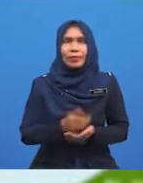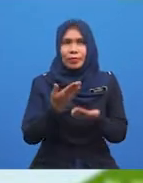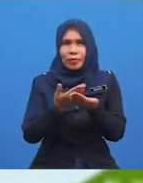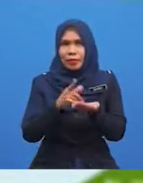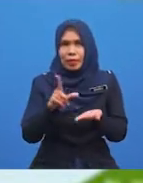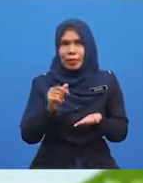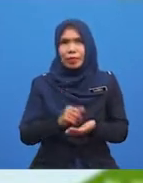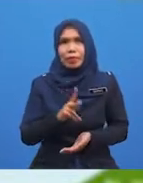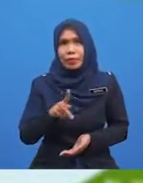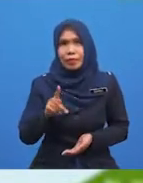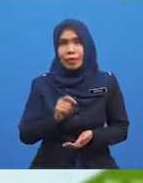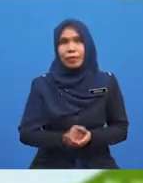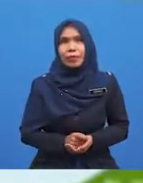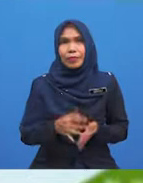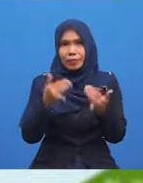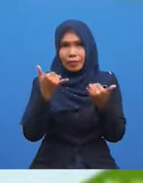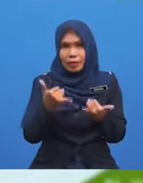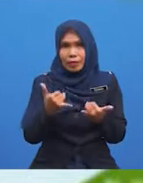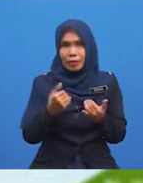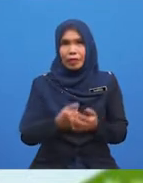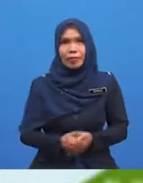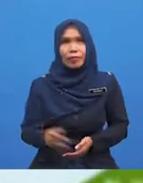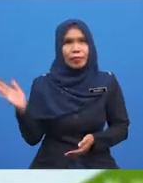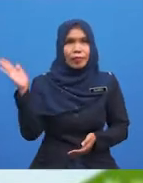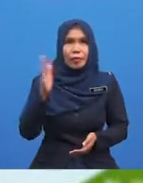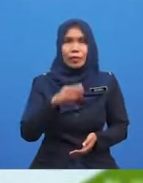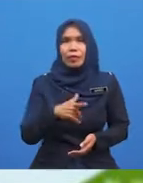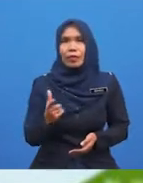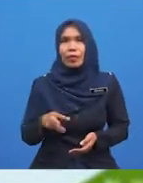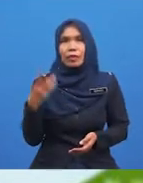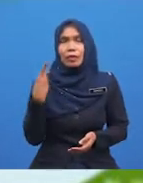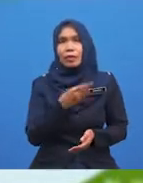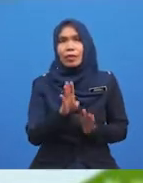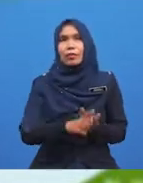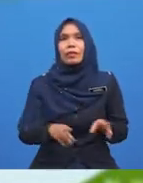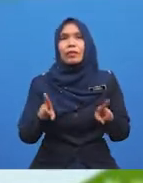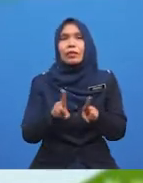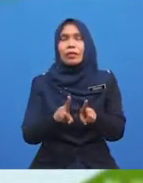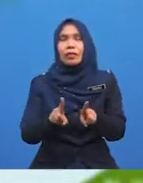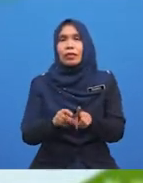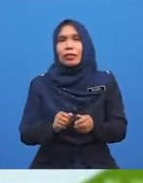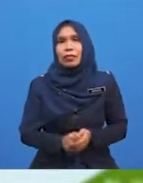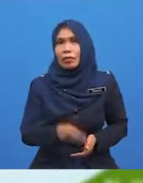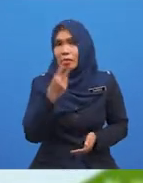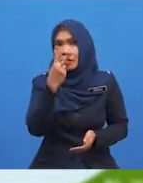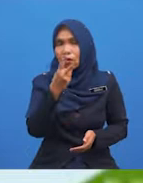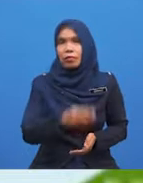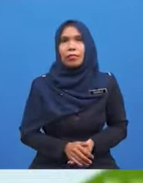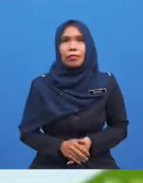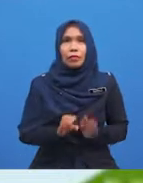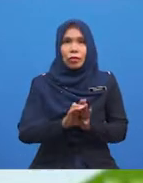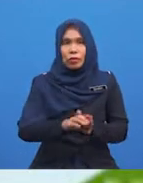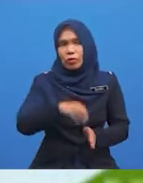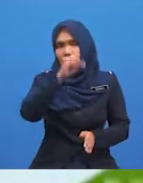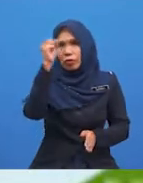Baiklah, pelajar. Sekarang, marilah kita bersama-sama lihat contoh-contoh soalan